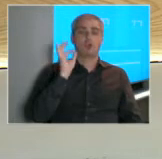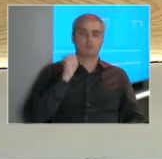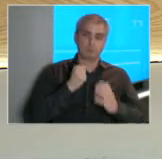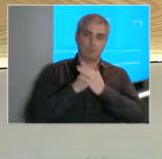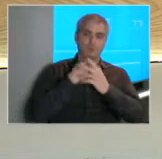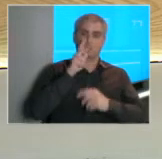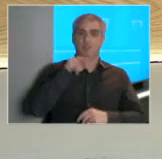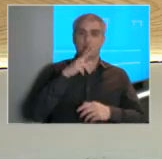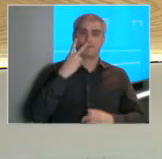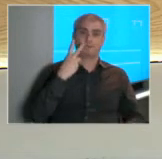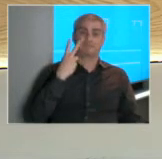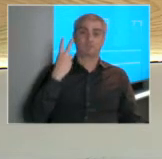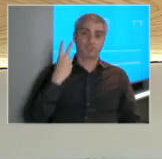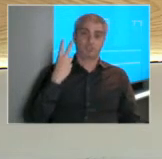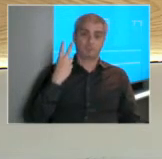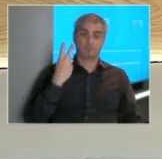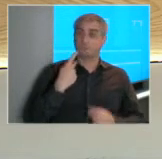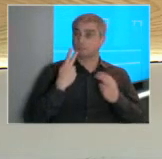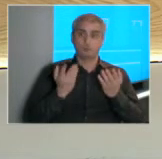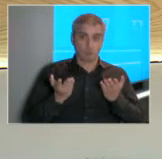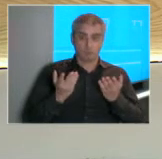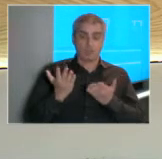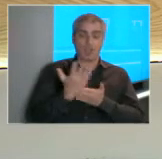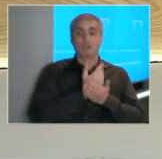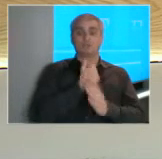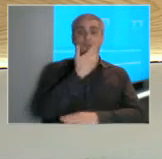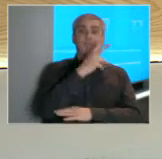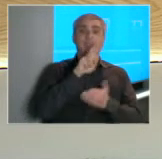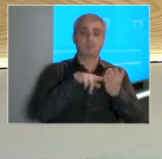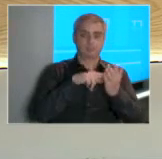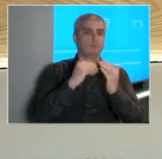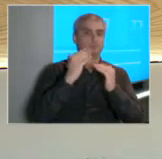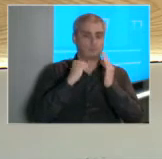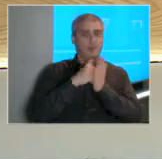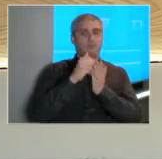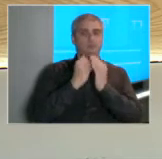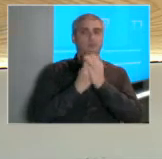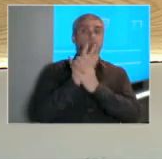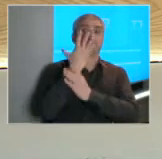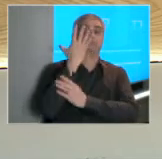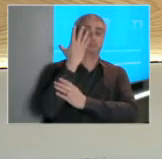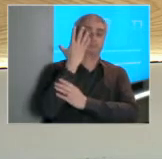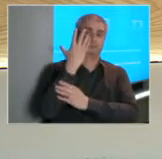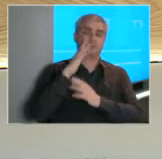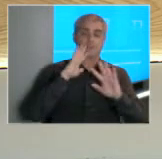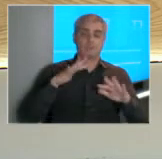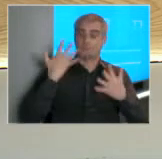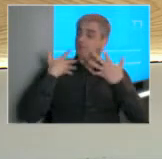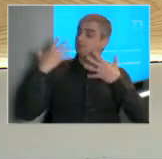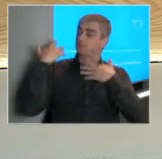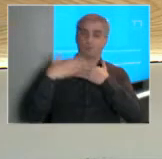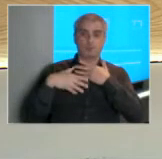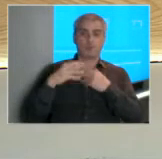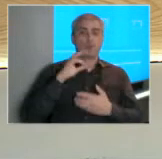עד שנת 2022. המשמעות היא שהכנסות המדינה ממיסים צפויות להמשיך לצמוח. בעשור האחרון,